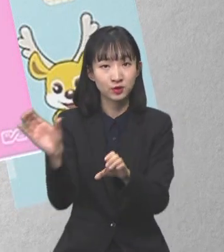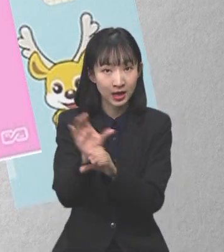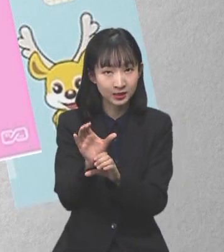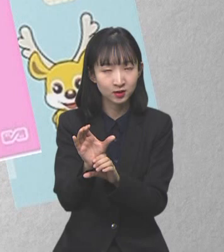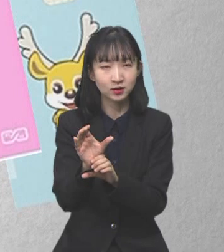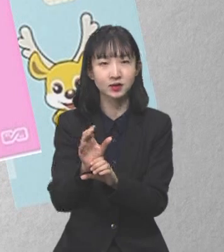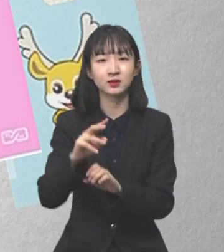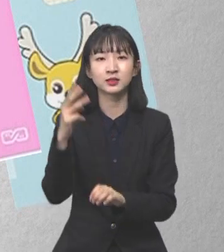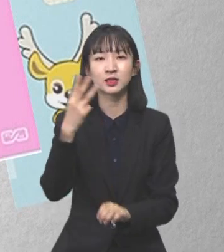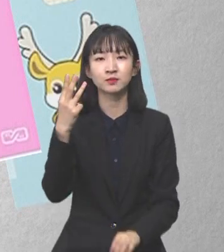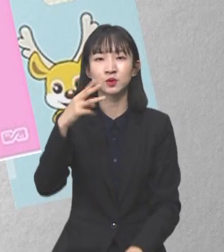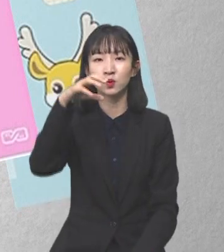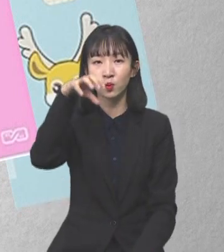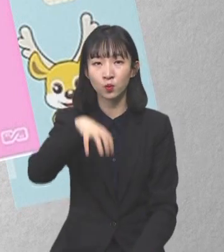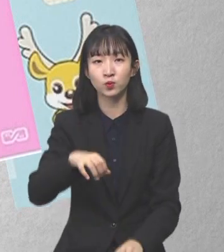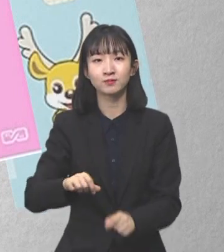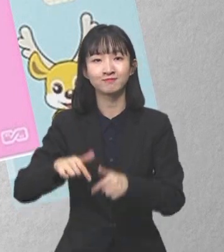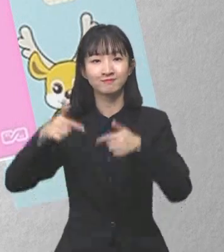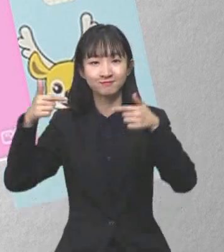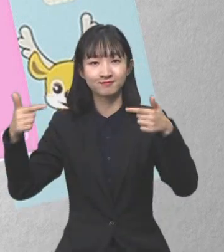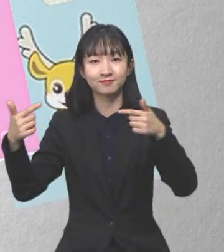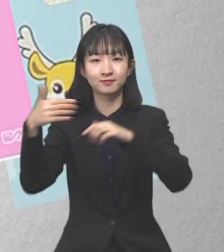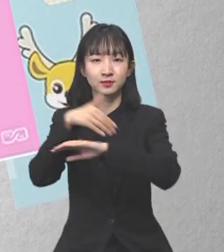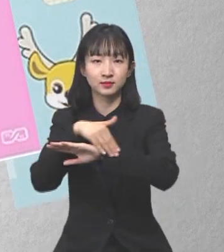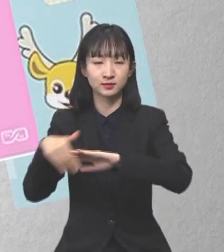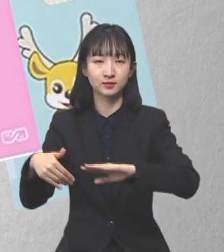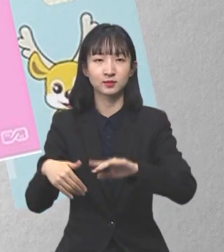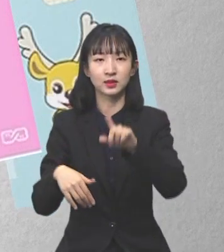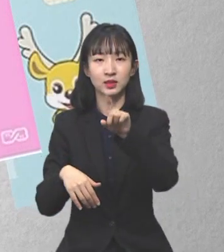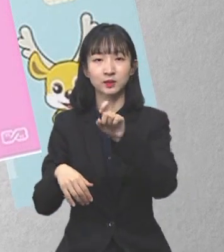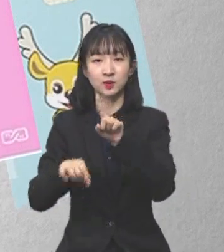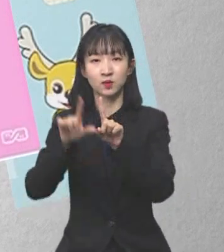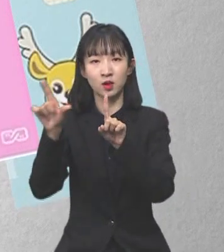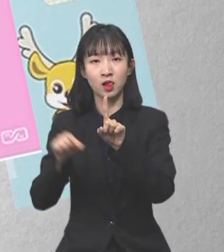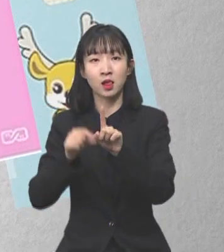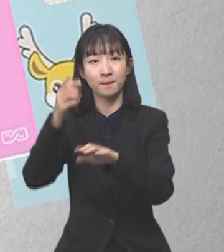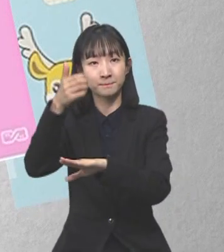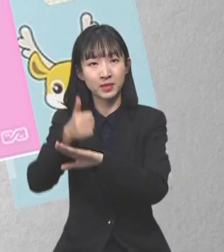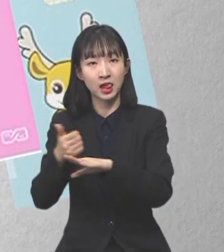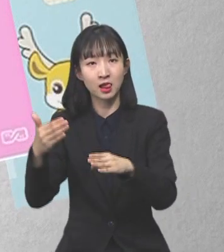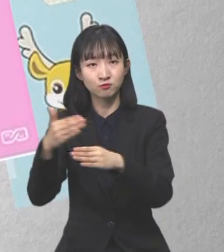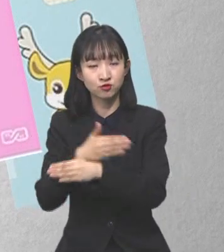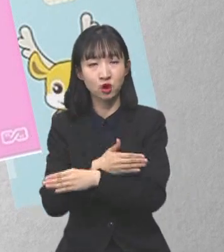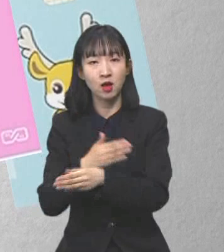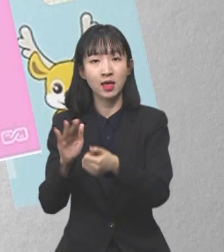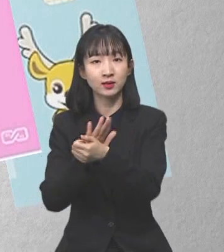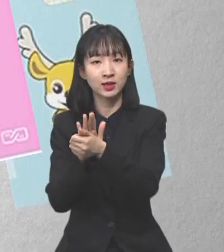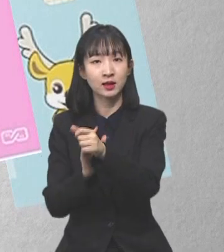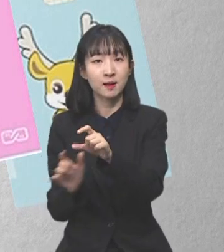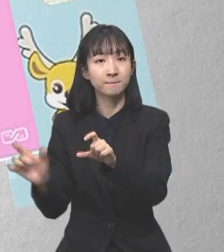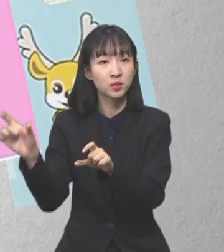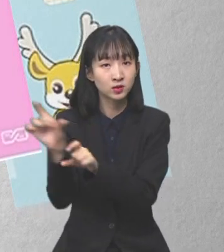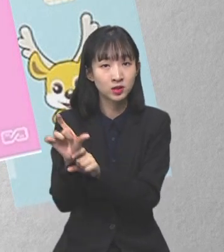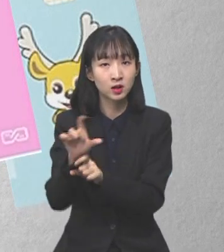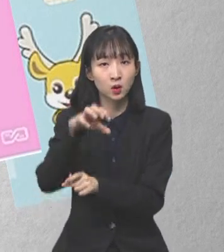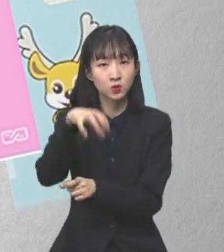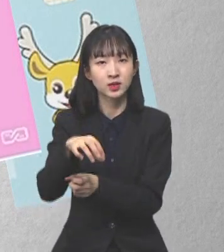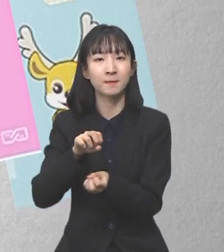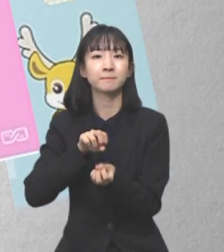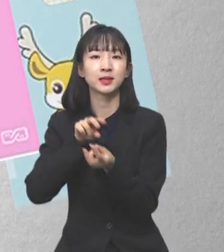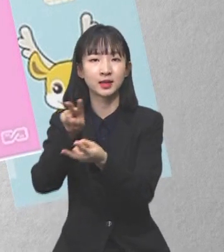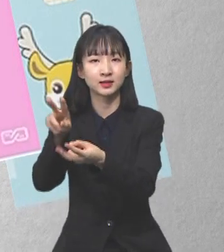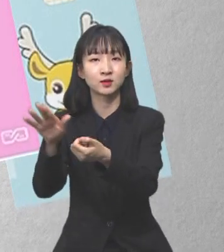내로 3009 까지 늘리기로 했습니다 11월 말부터는 헤택 플러스 가맹점에 대한 배달 서비스 기능도 추가